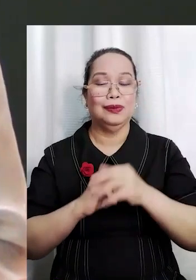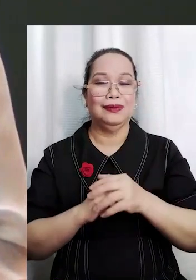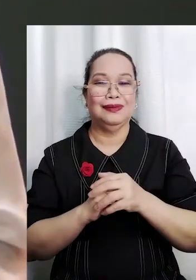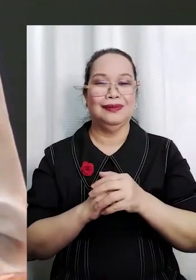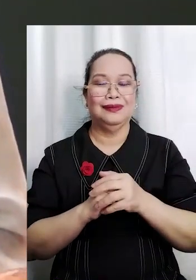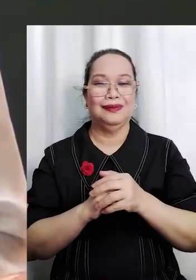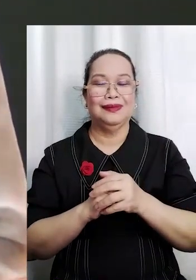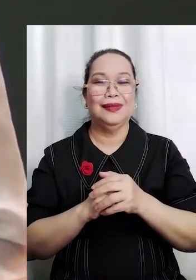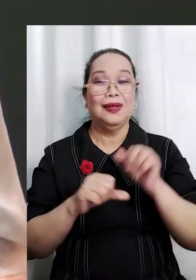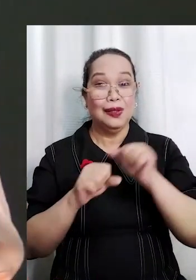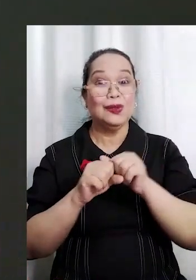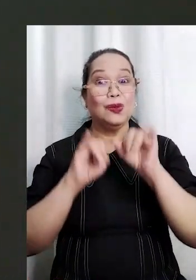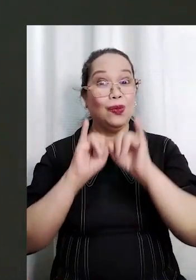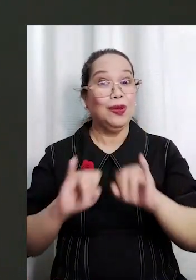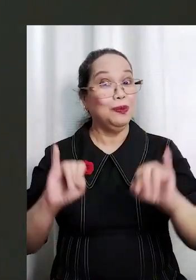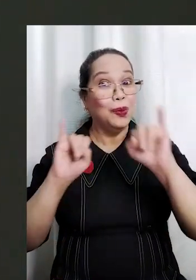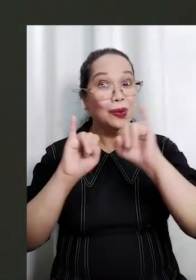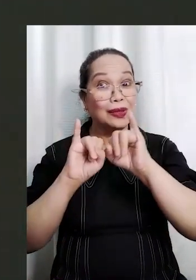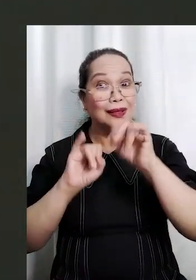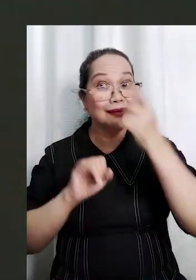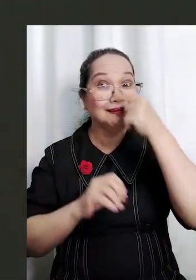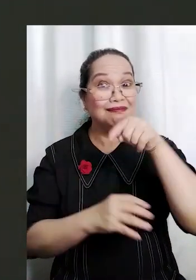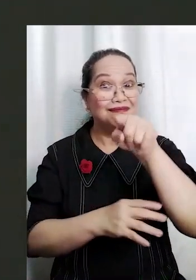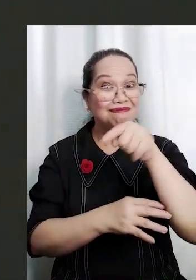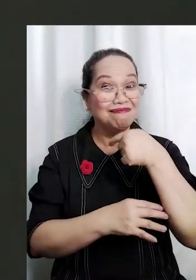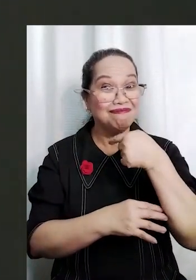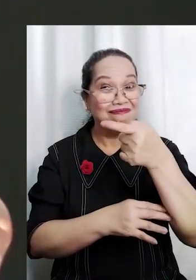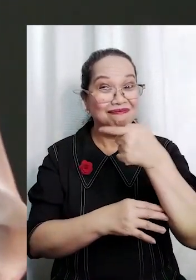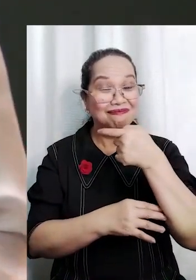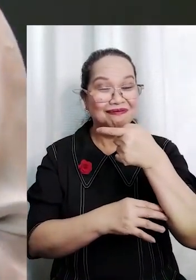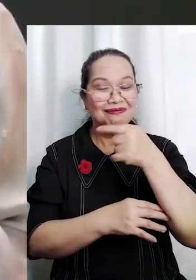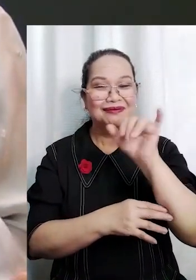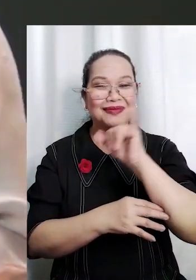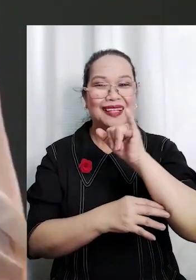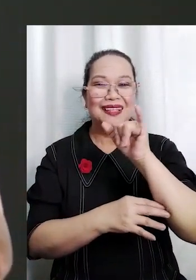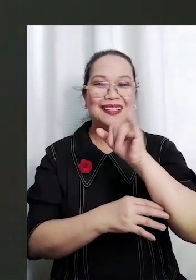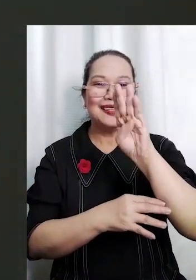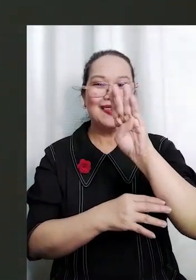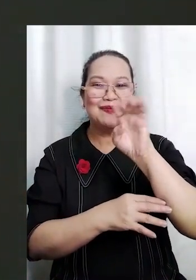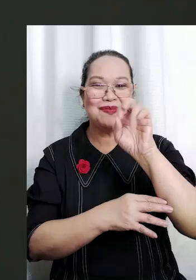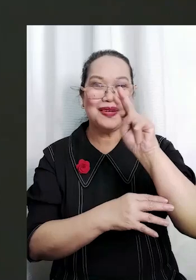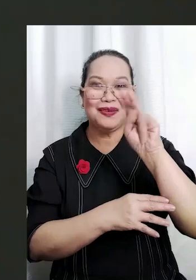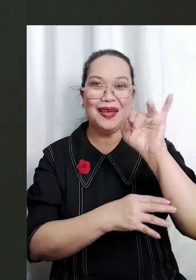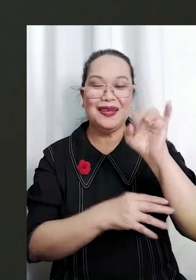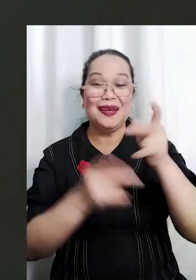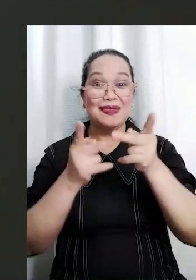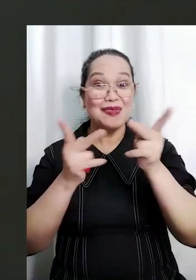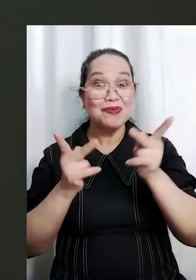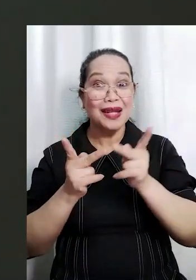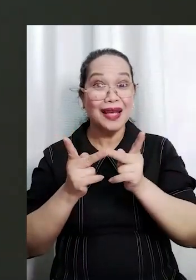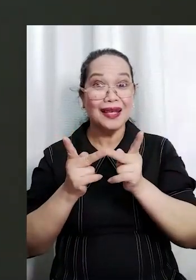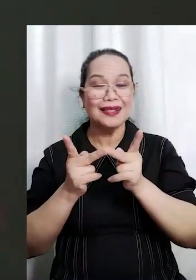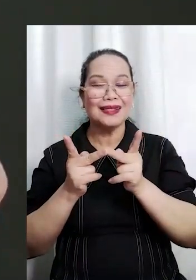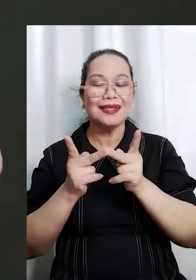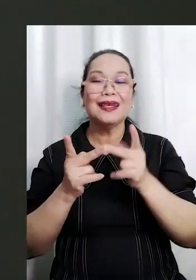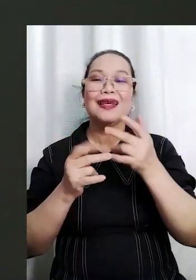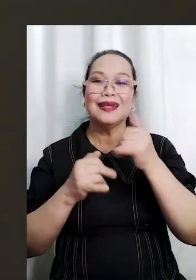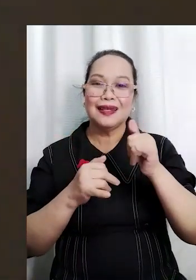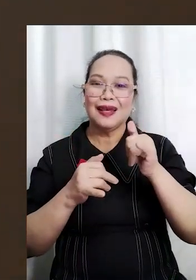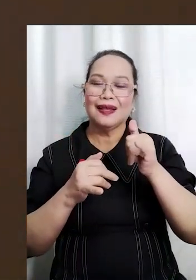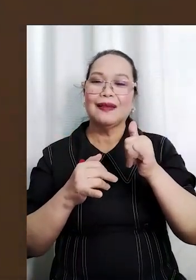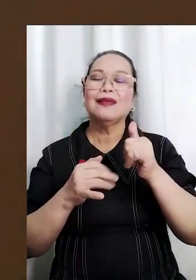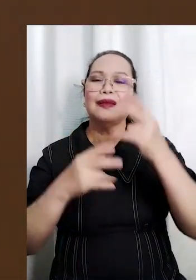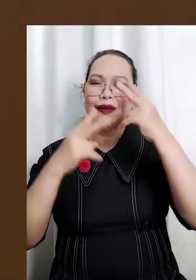gawin. Kaya mahalaga sa atin na maging katulad po ng mga Bereans ayon sa Acts 17.